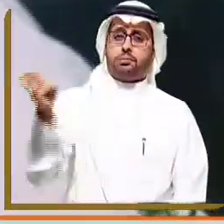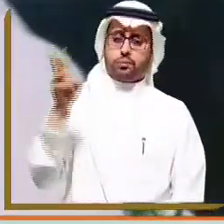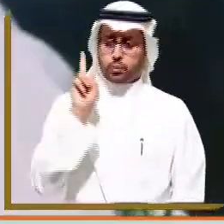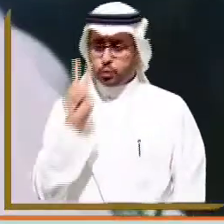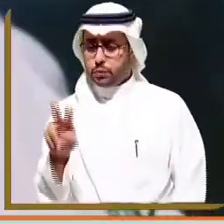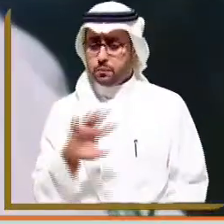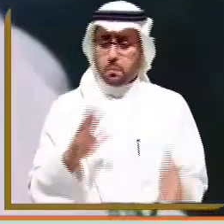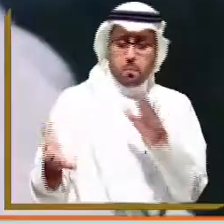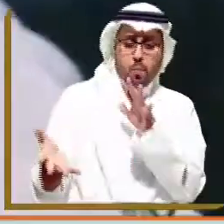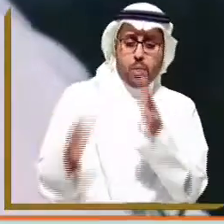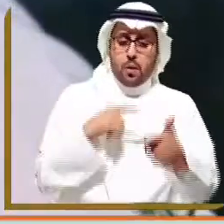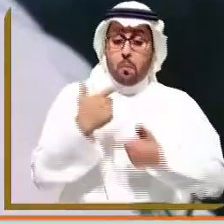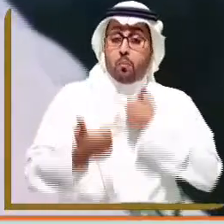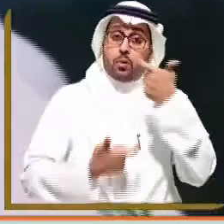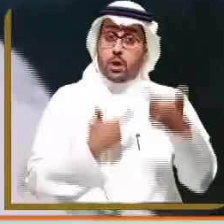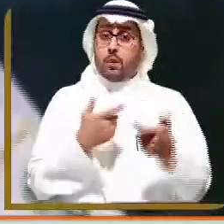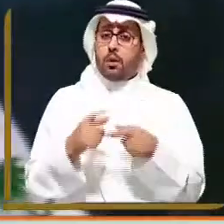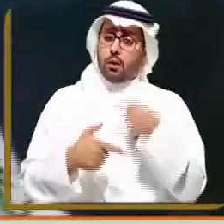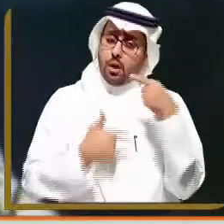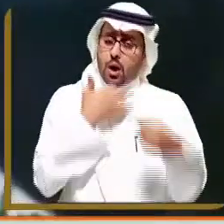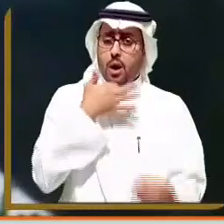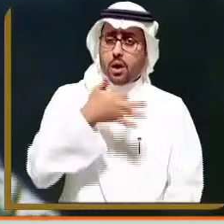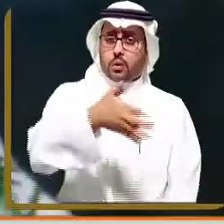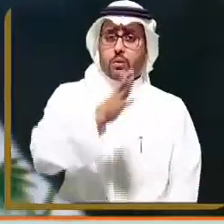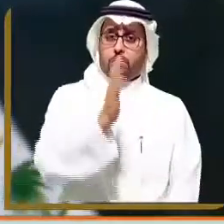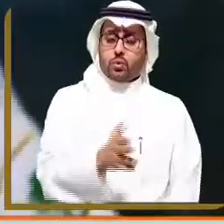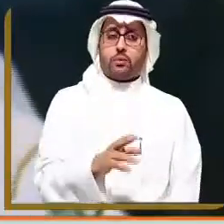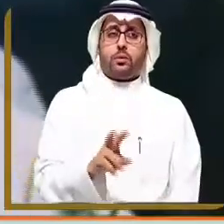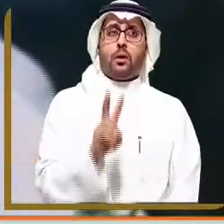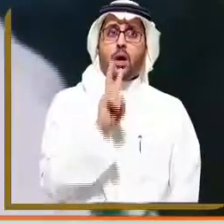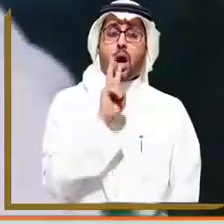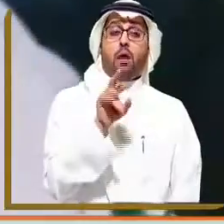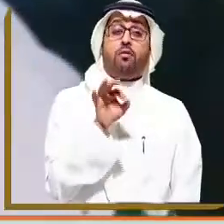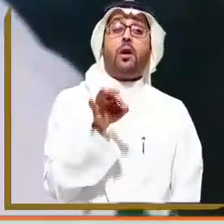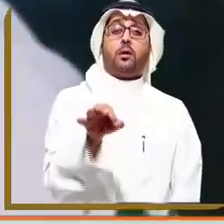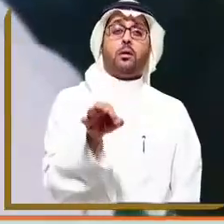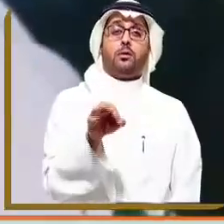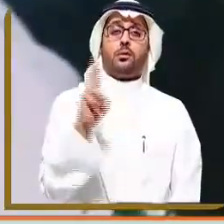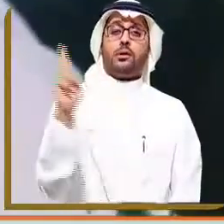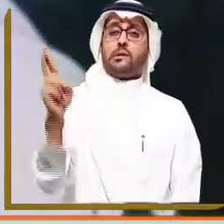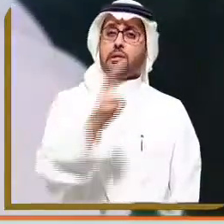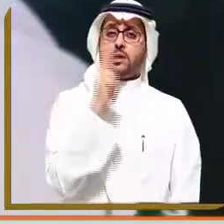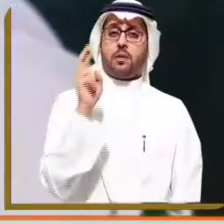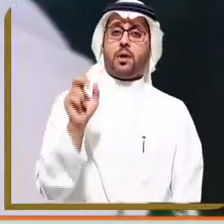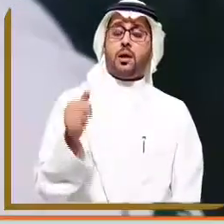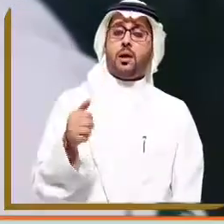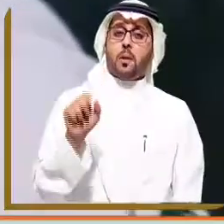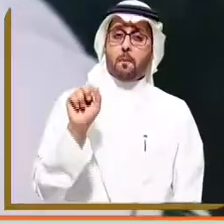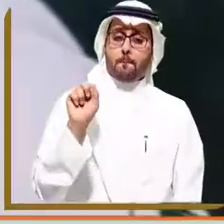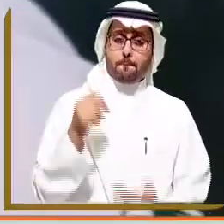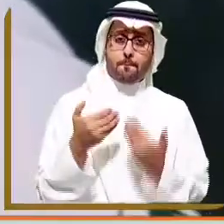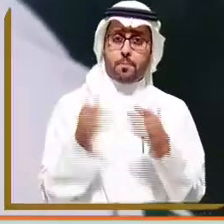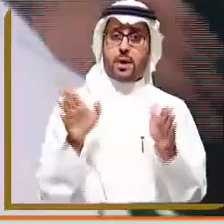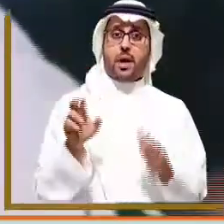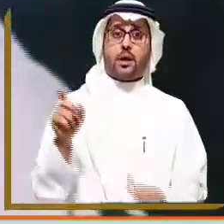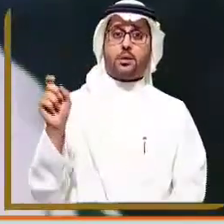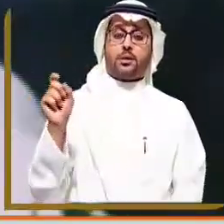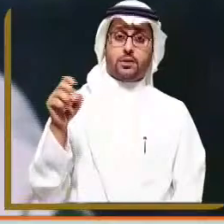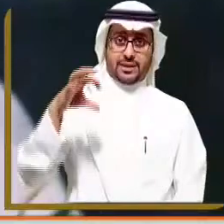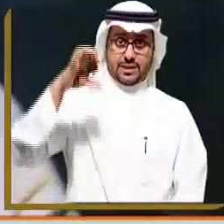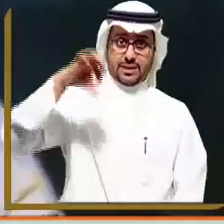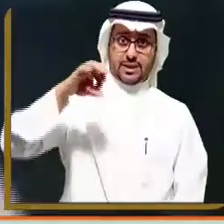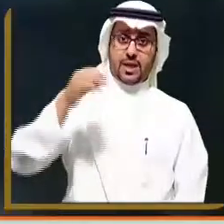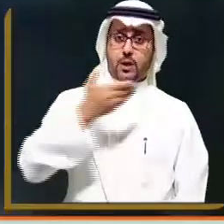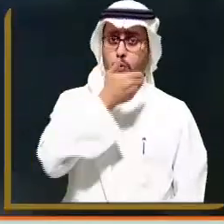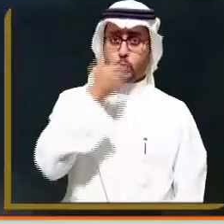في يعني قيام أكثر من 2000 جولة رقابية من بداية شهر رمضان المبارك حتى تاريخ